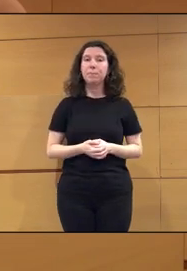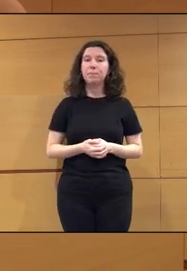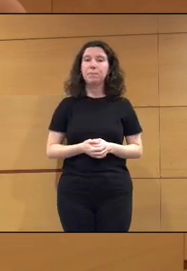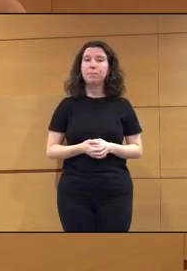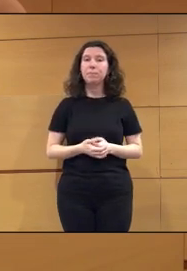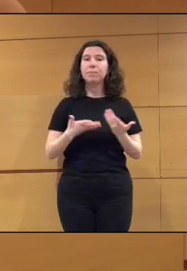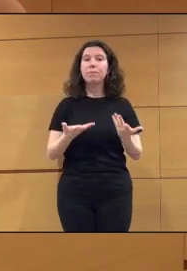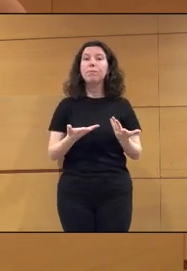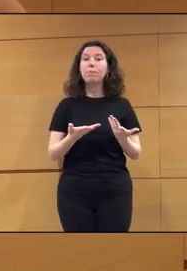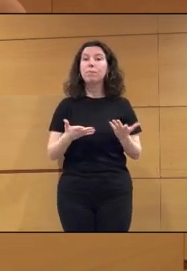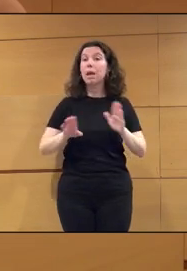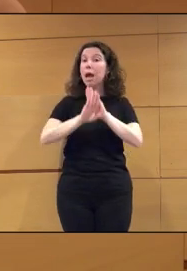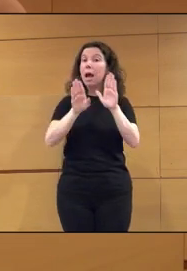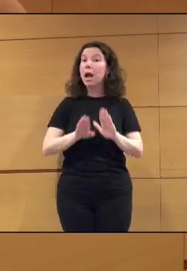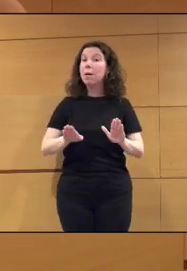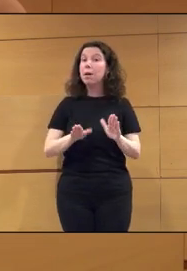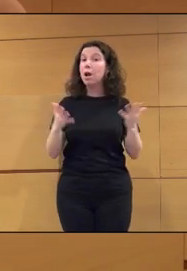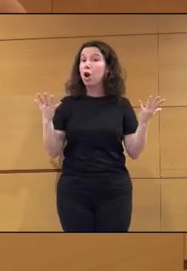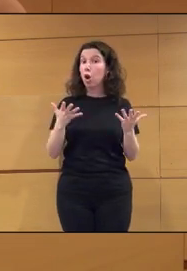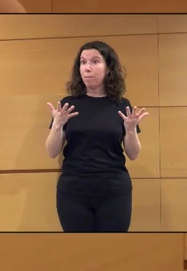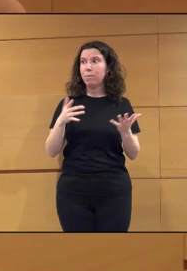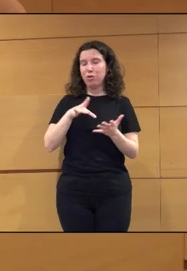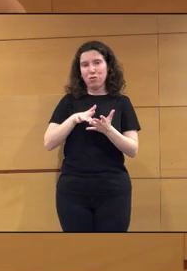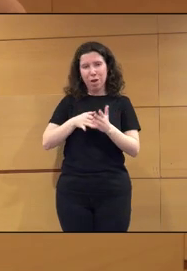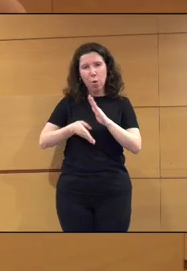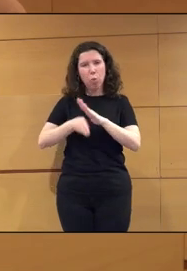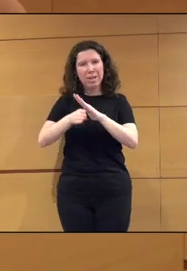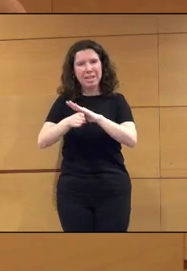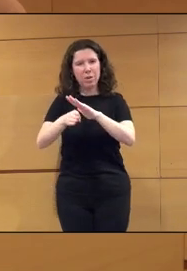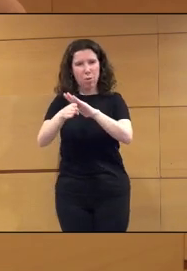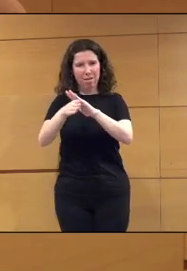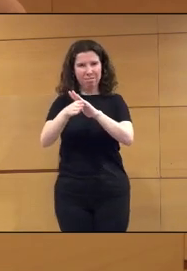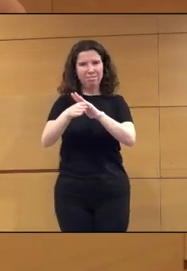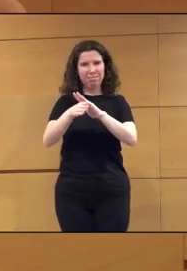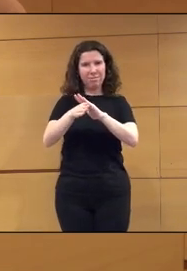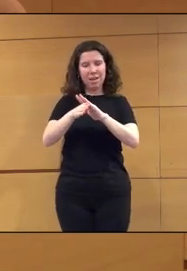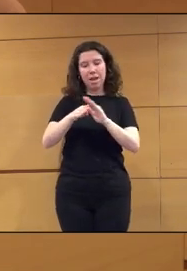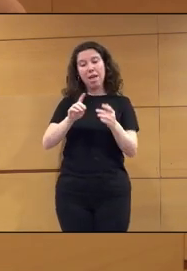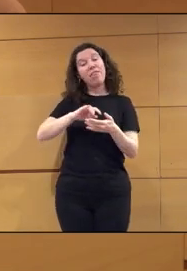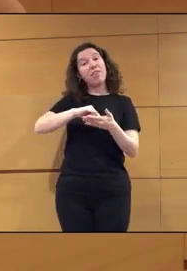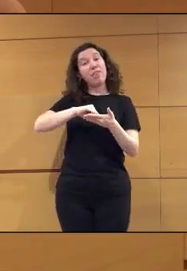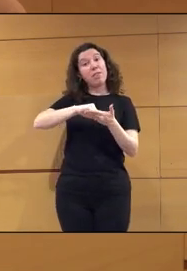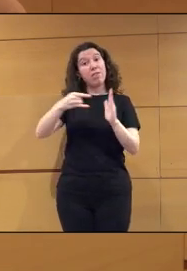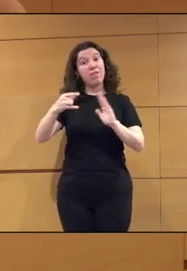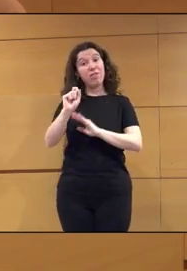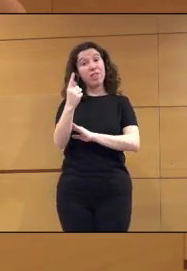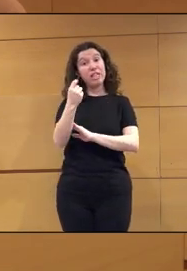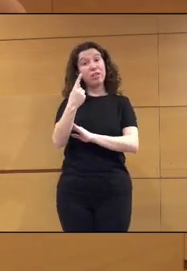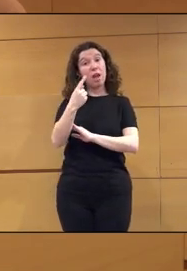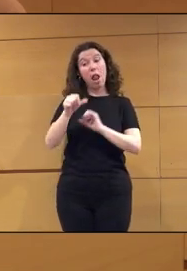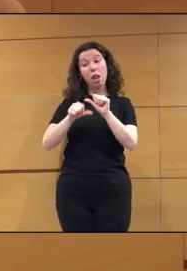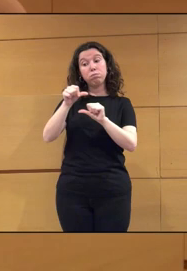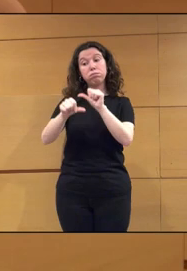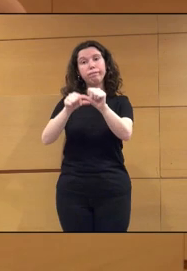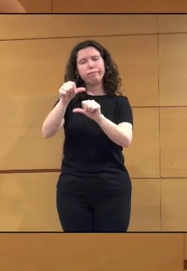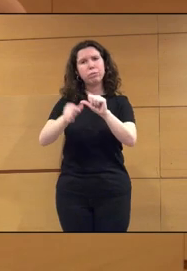Hem d'acabar doncs, amb aquesta segmentació que encara està present en el desenvolupament digital i ens hem de marcar l'objectiu que com a país